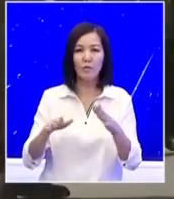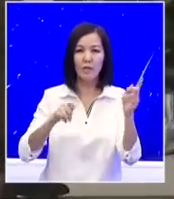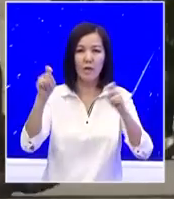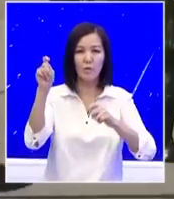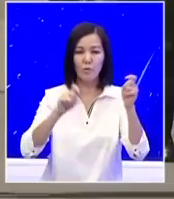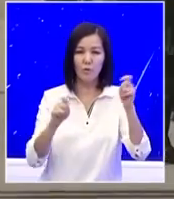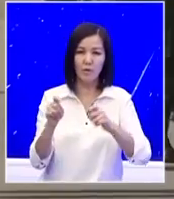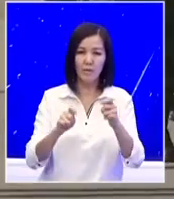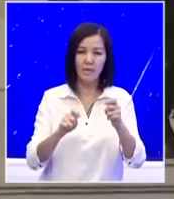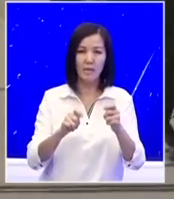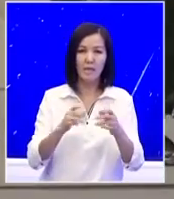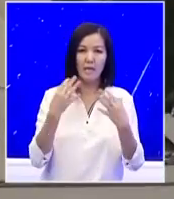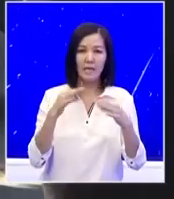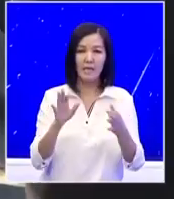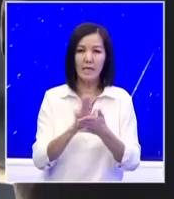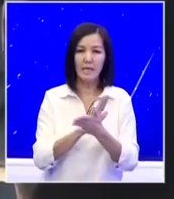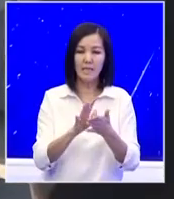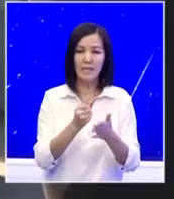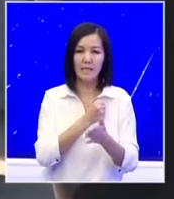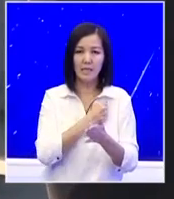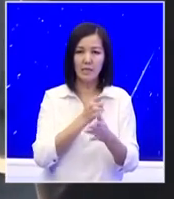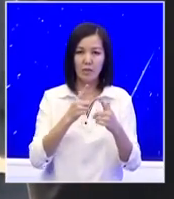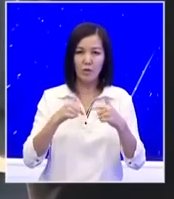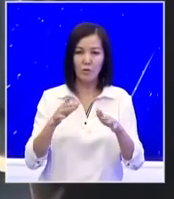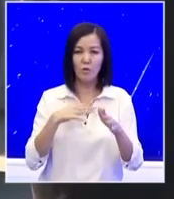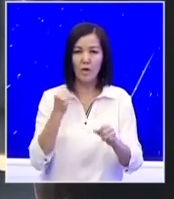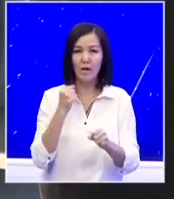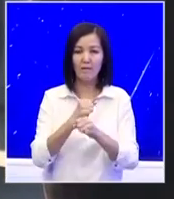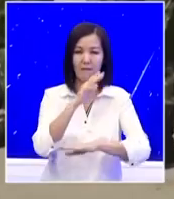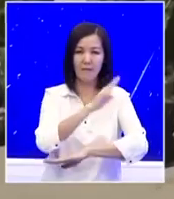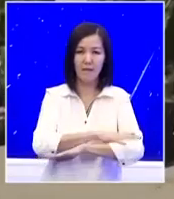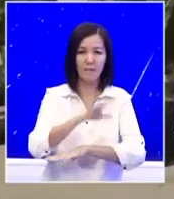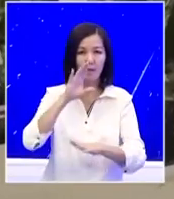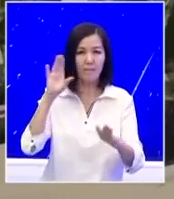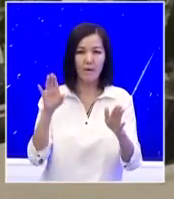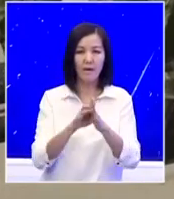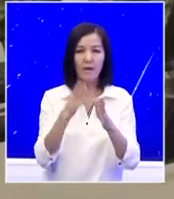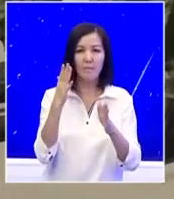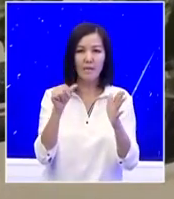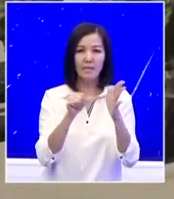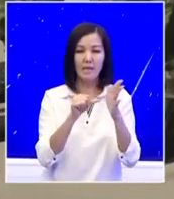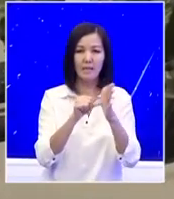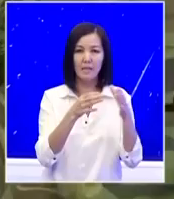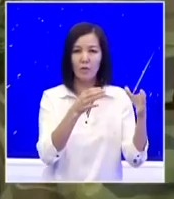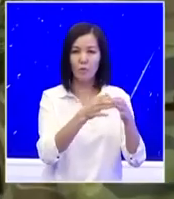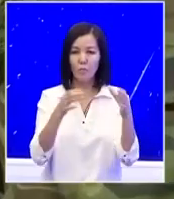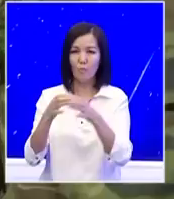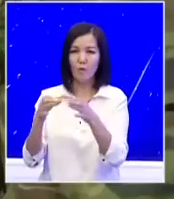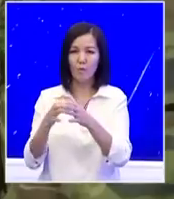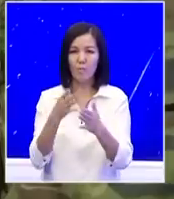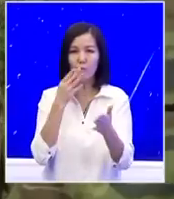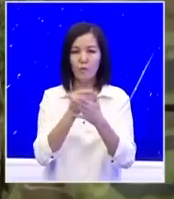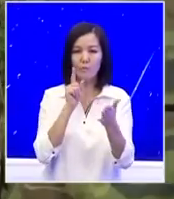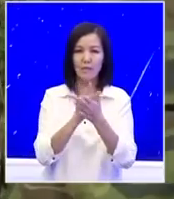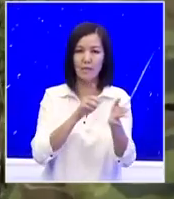өңірінен жиналған ерікті сержанттардан құралған. Қатаң тәртіпке қаныққан әскерилер 5-6-дан топ-топқа бөлініп